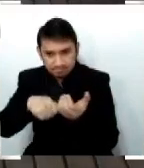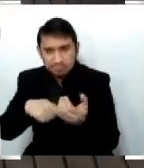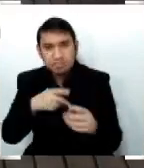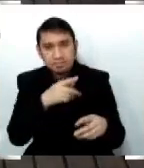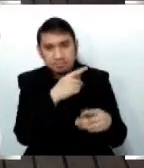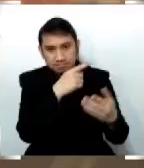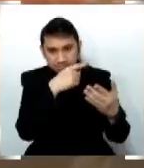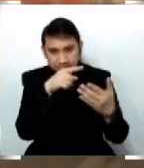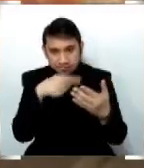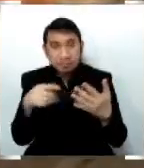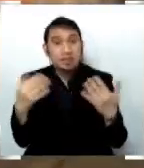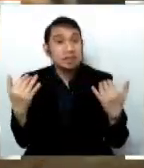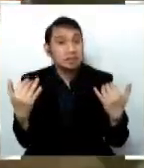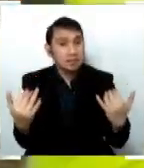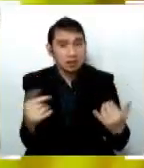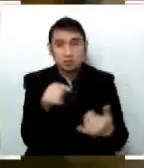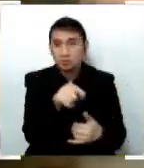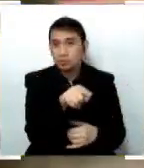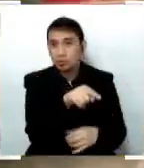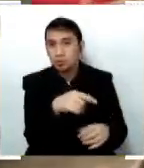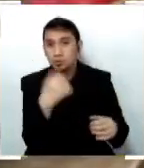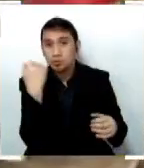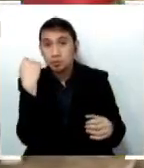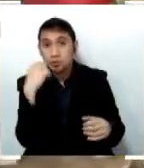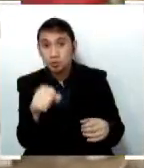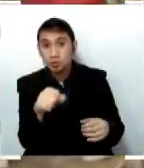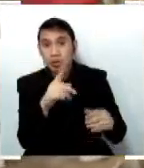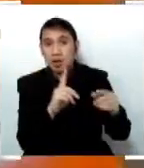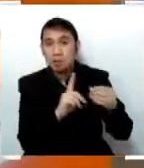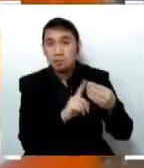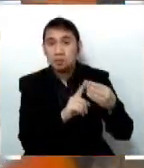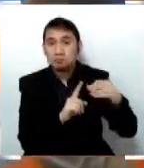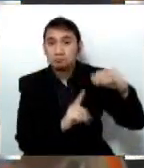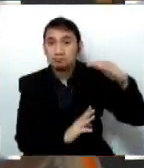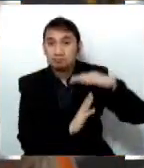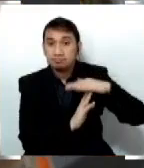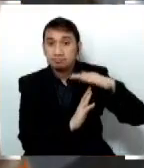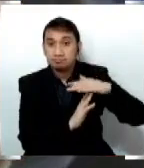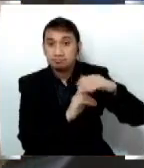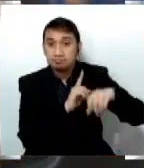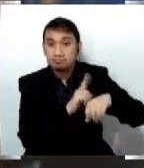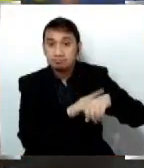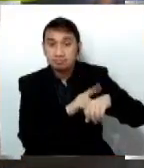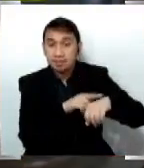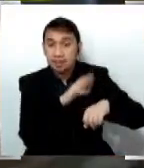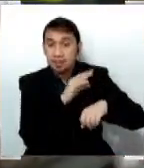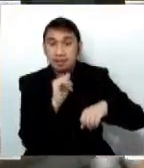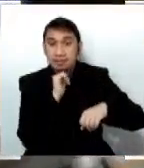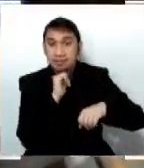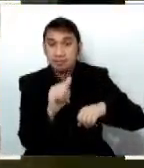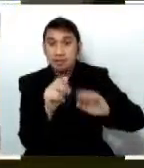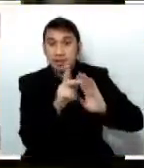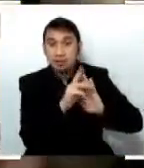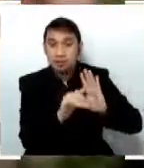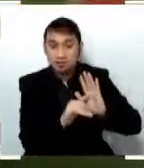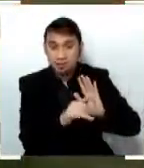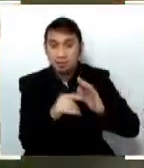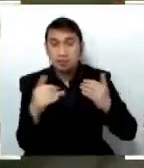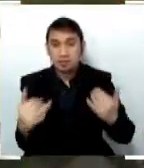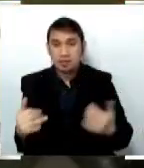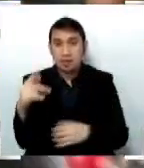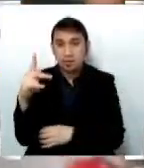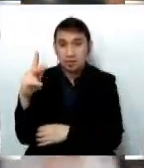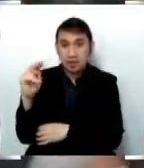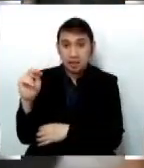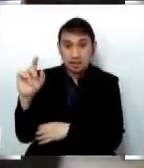sawayin ang mga lumalabag sa curfew at minimum health and safety protocols. Ilang residente ng barangay Cruz na Ligas sa Quezon City